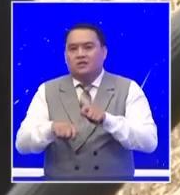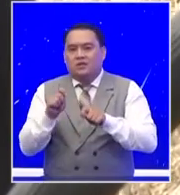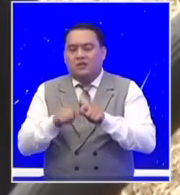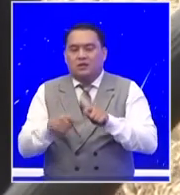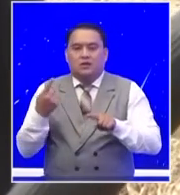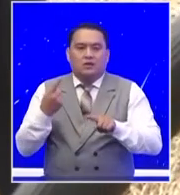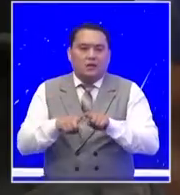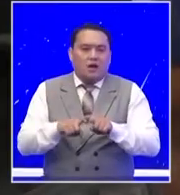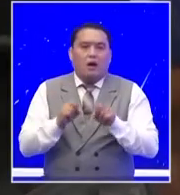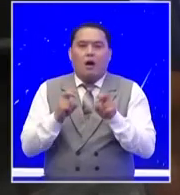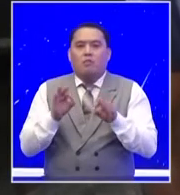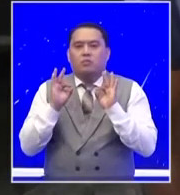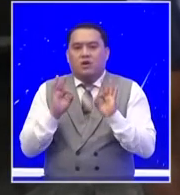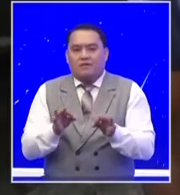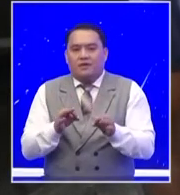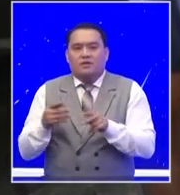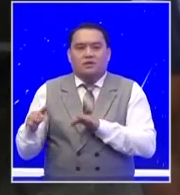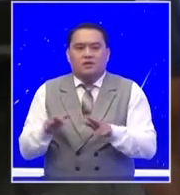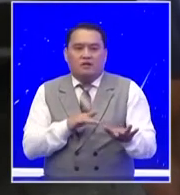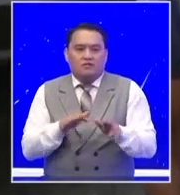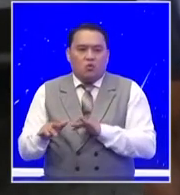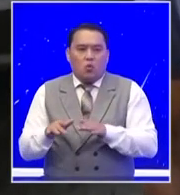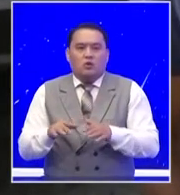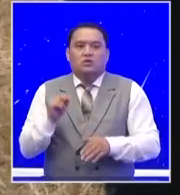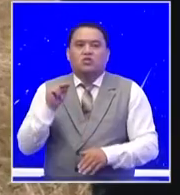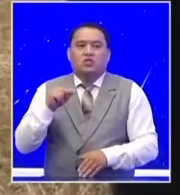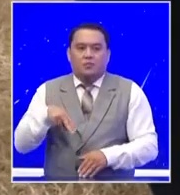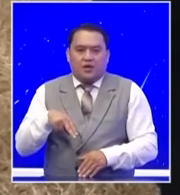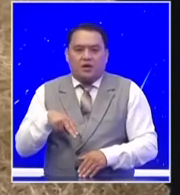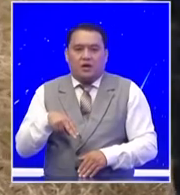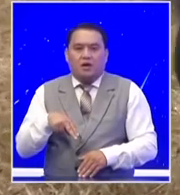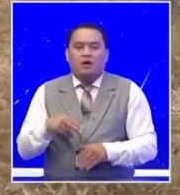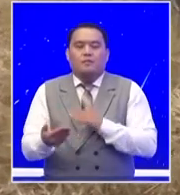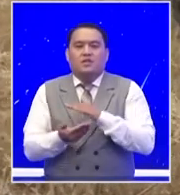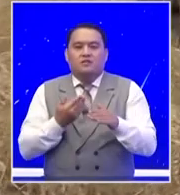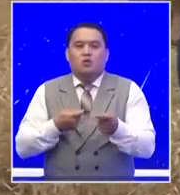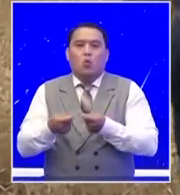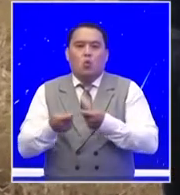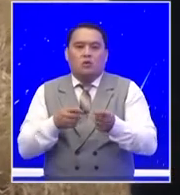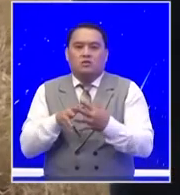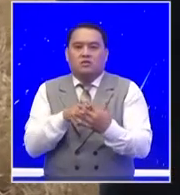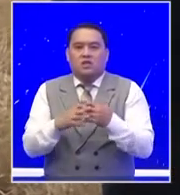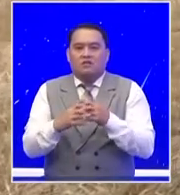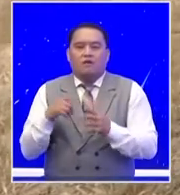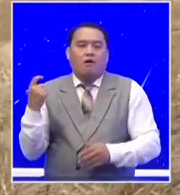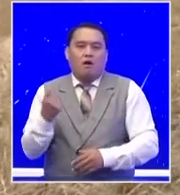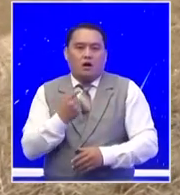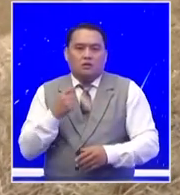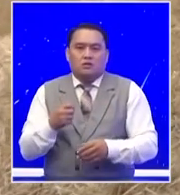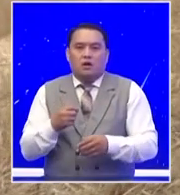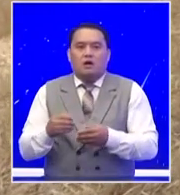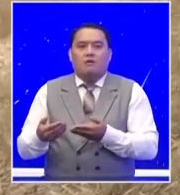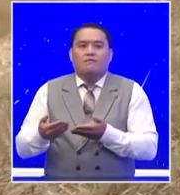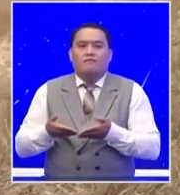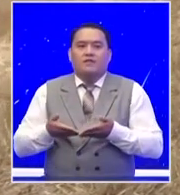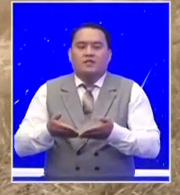рассказывают, как правильно действовать в случае пожара. Также отдел по чрезвычайным ситуациям призвал руководителей крестьянских хозяйств провести опашки шириной